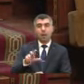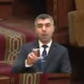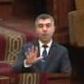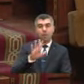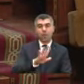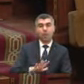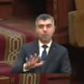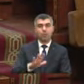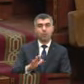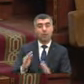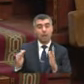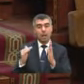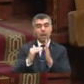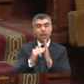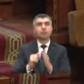انه مؤخرا